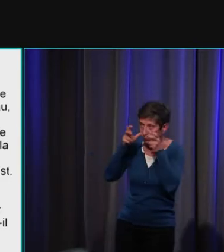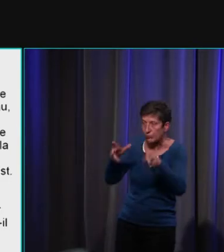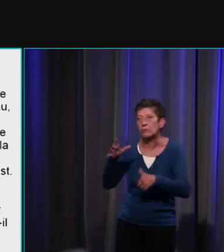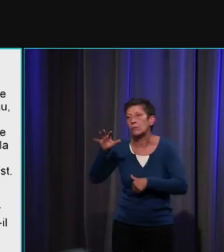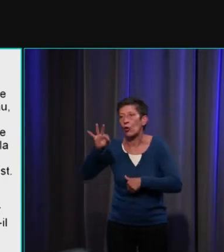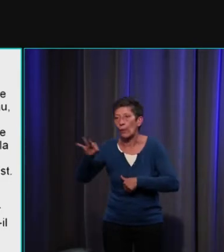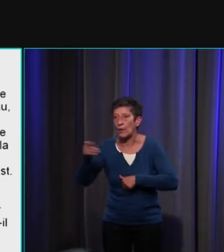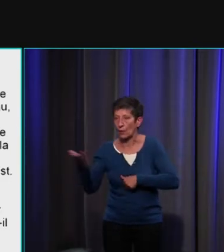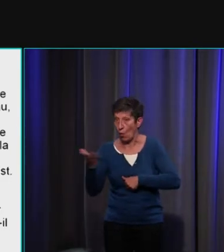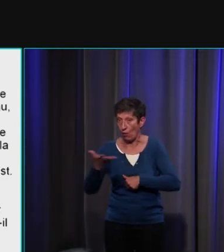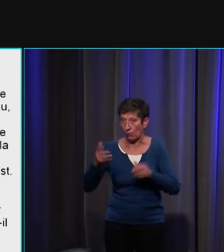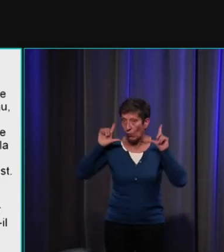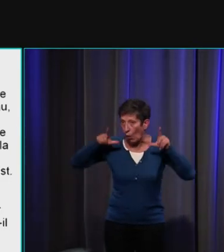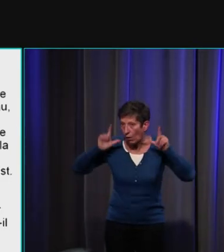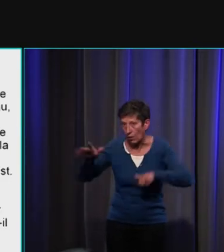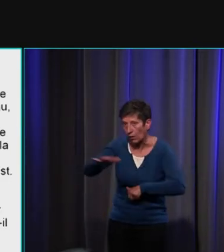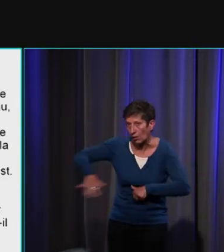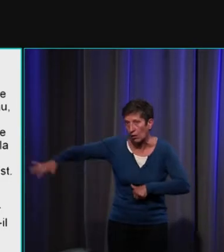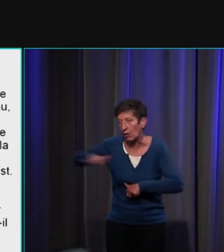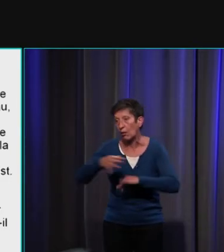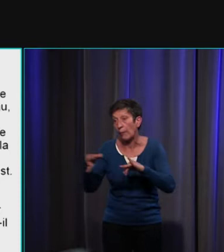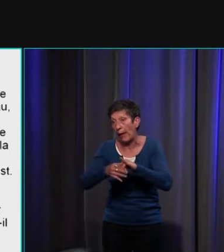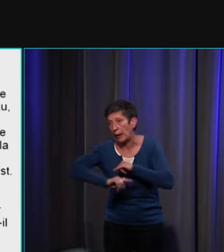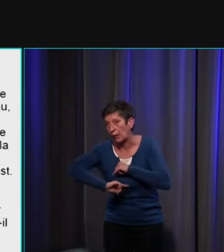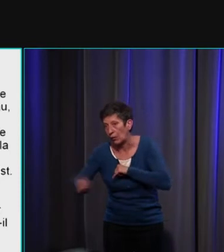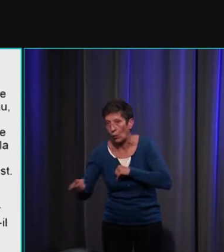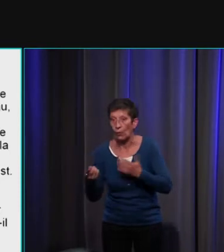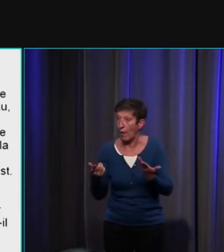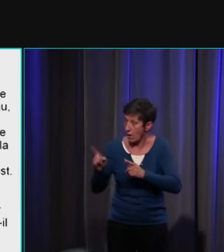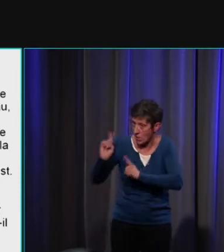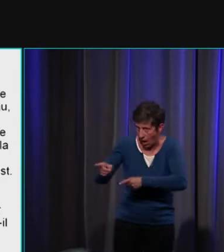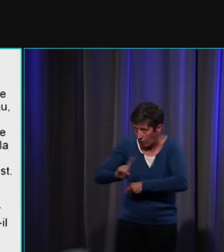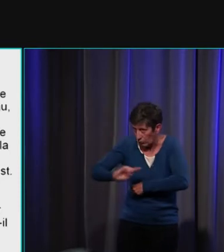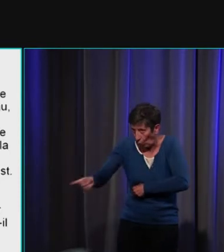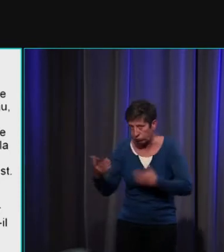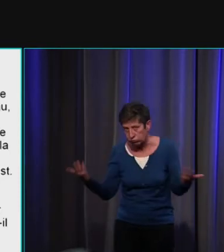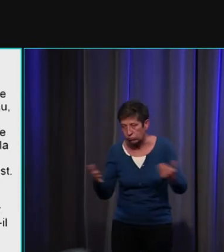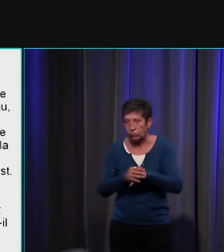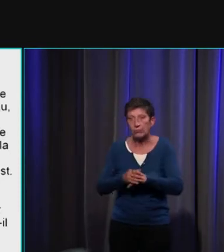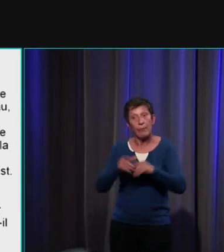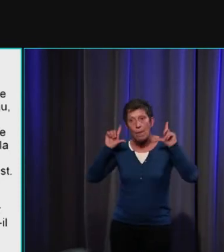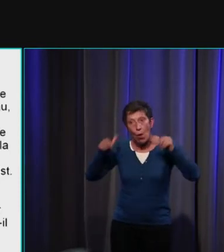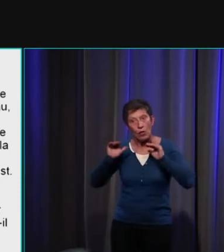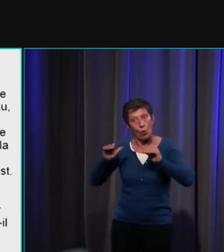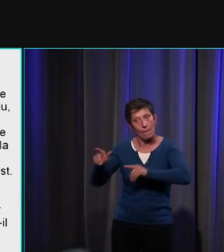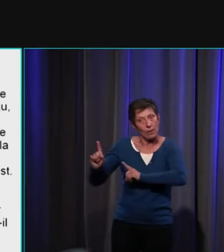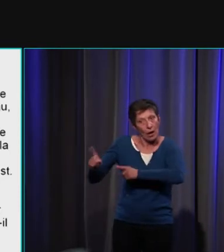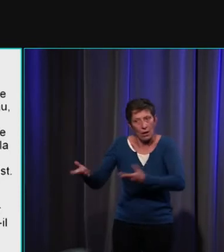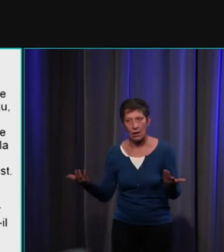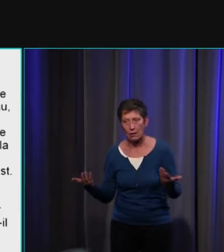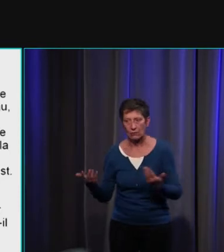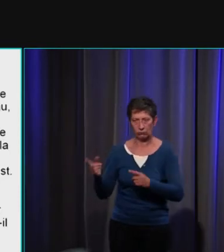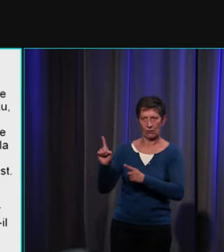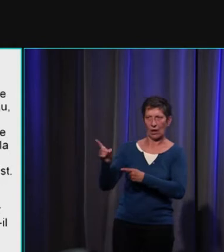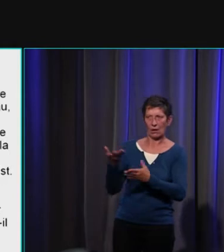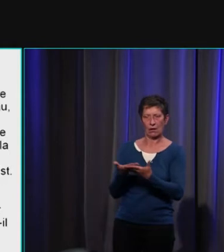moines donc théoriquement il dit ils se marient pas mais il ne verse pas non plus de sens mais de moins de guerriers temps des caisses que ce qu'est ce qui se